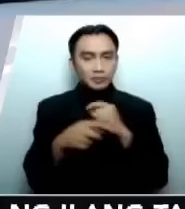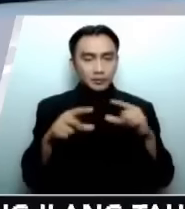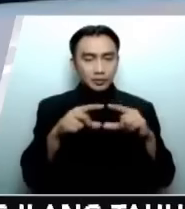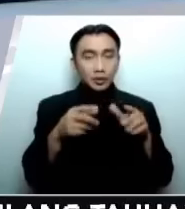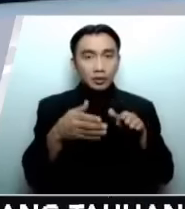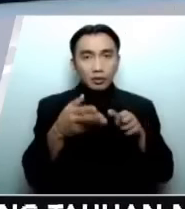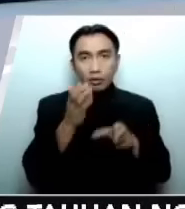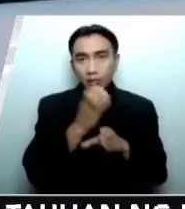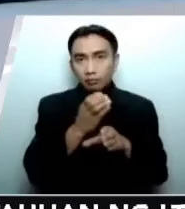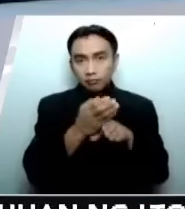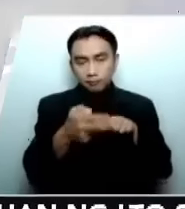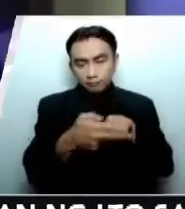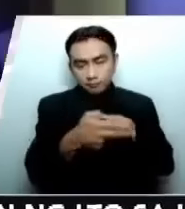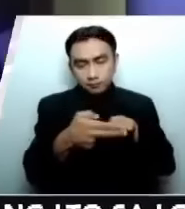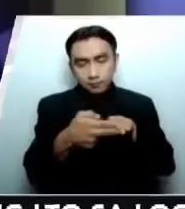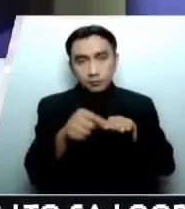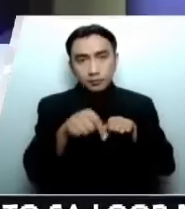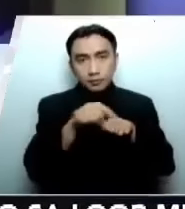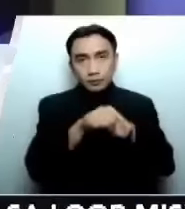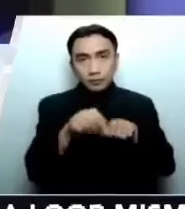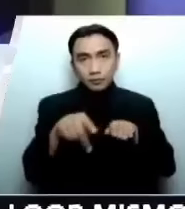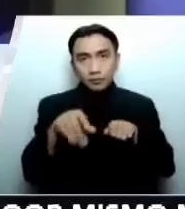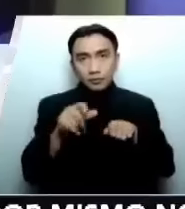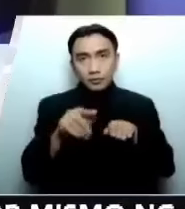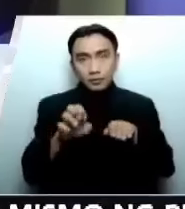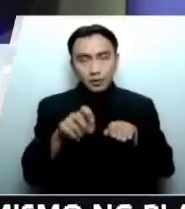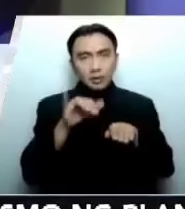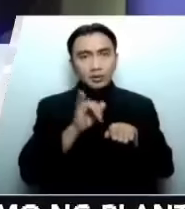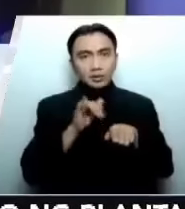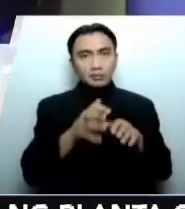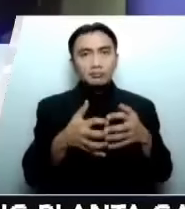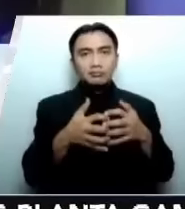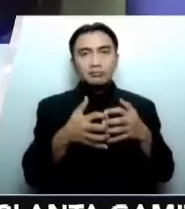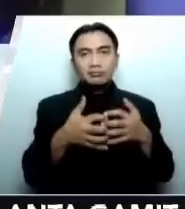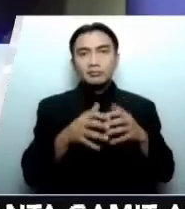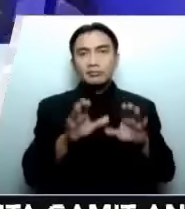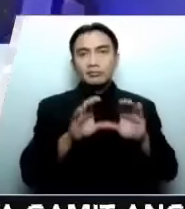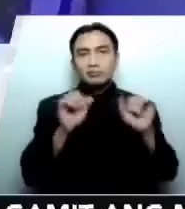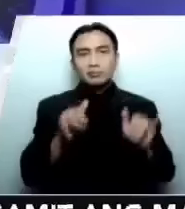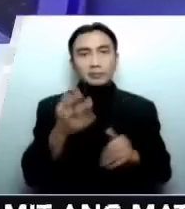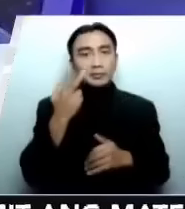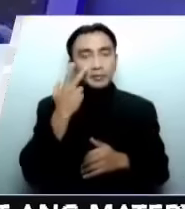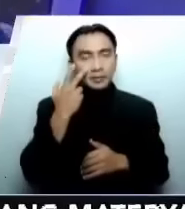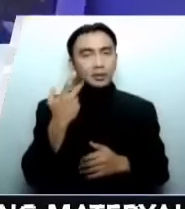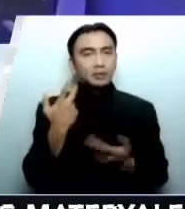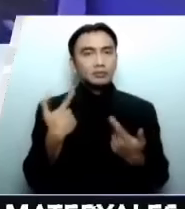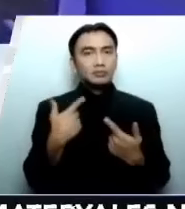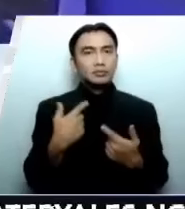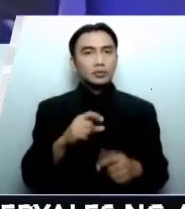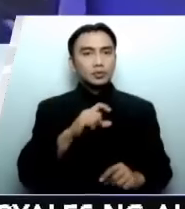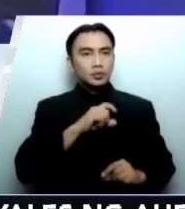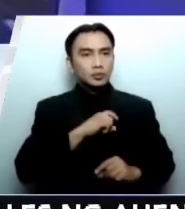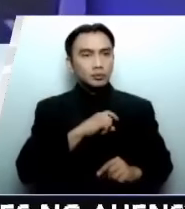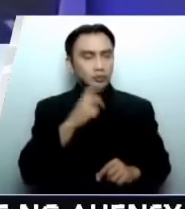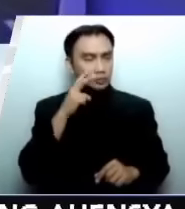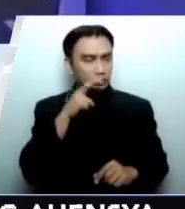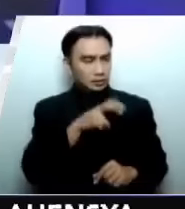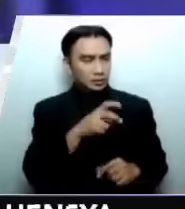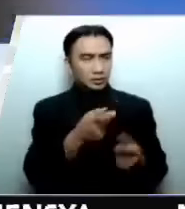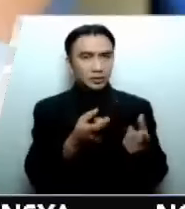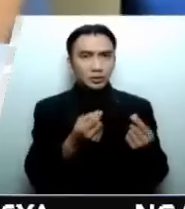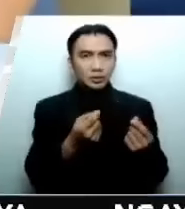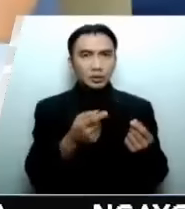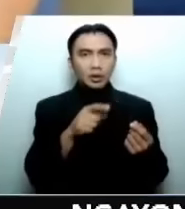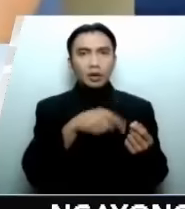sa kanilang planta. Sa tulong ng CCTV, nabisto kahapon ng security guard ng planta ang ginagawa ng mga